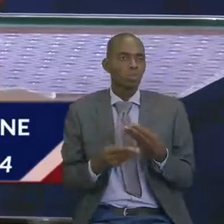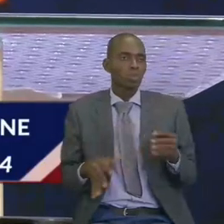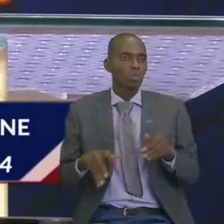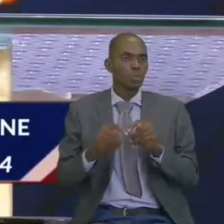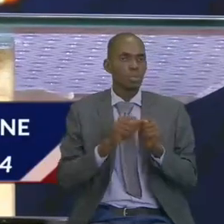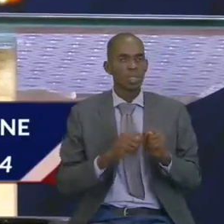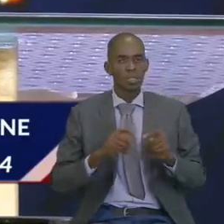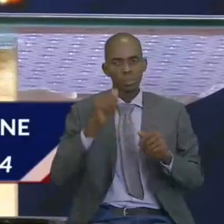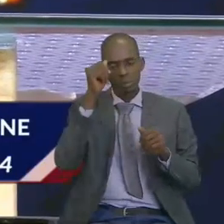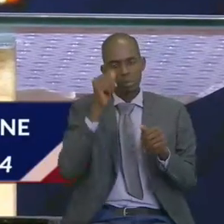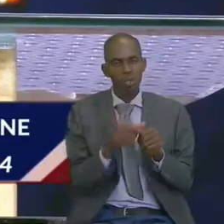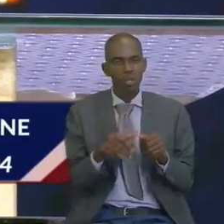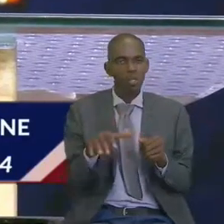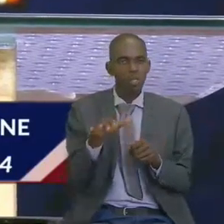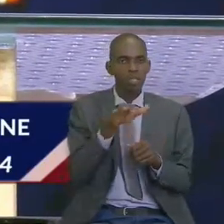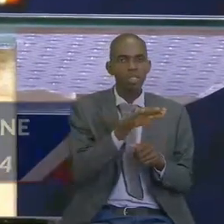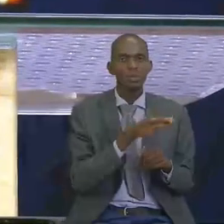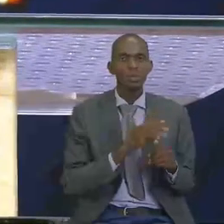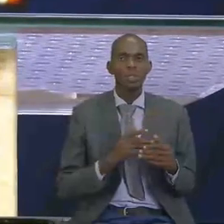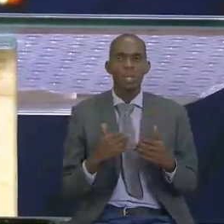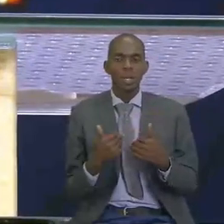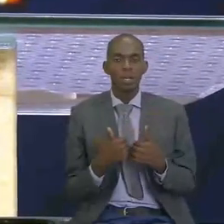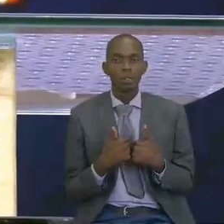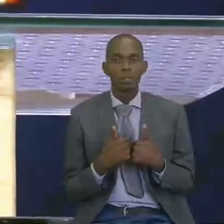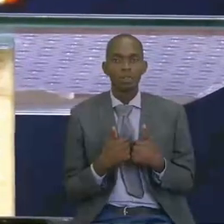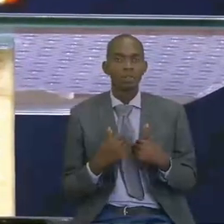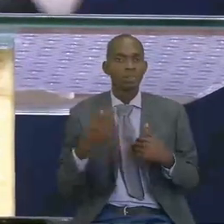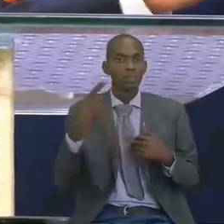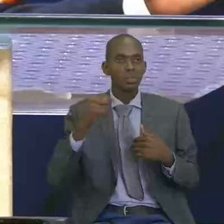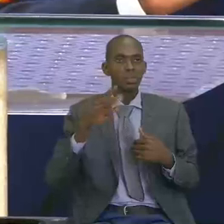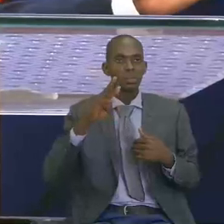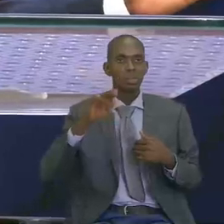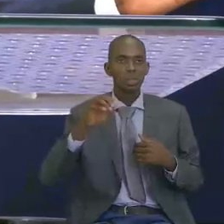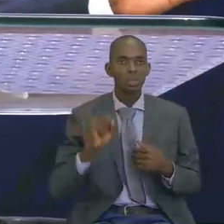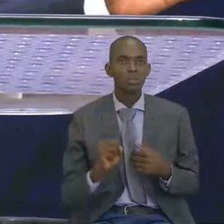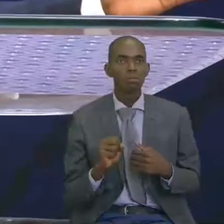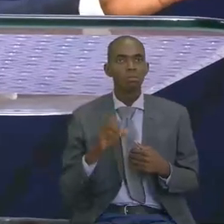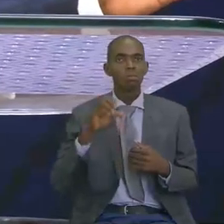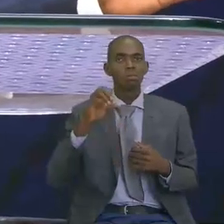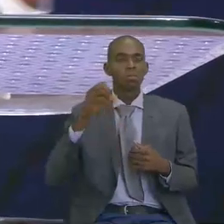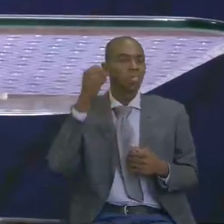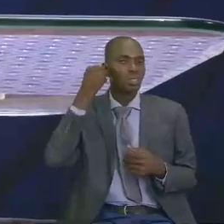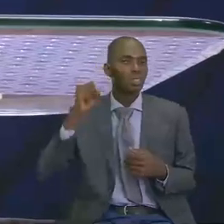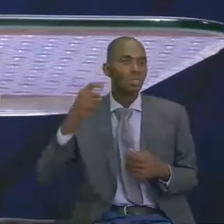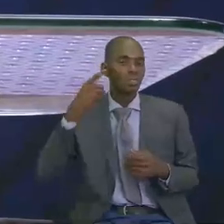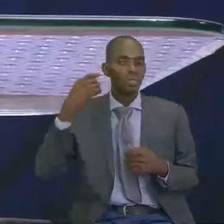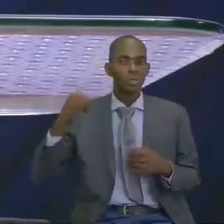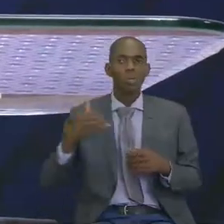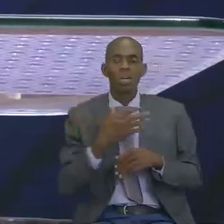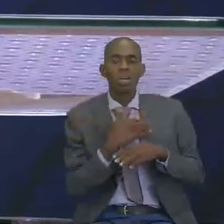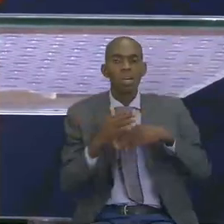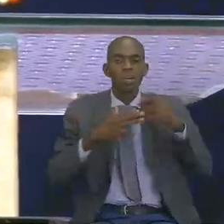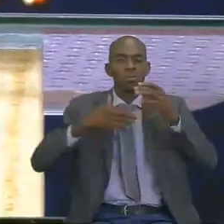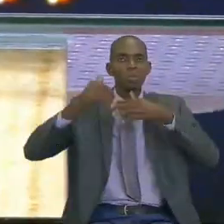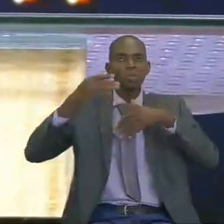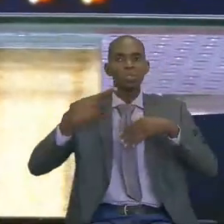le fer, l'argile, l'air, l'argent et l'or sont des royaumes. Ce sont des empires du monde